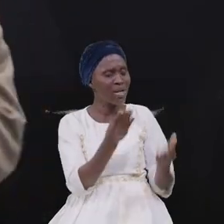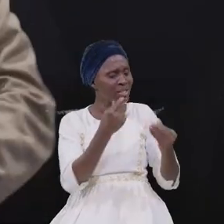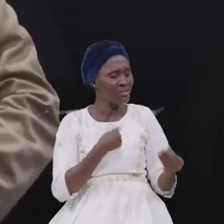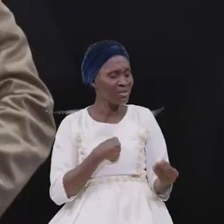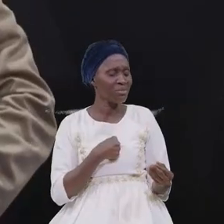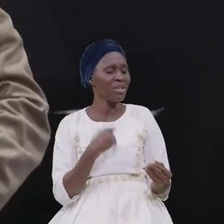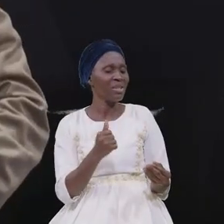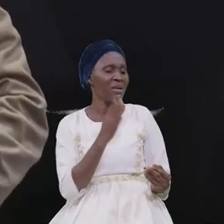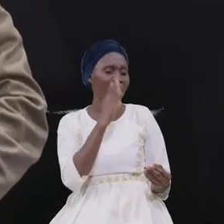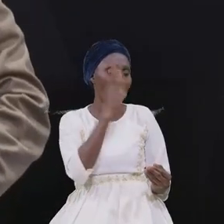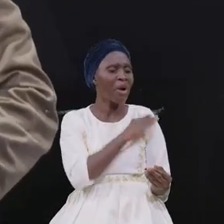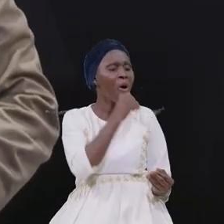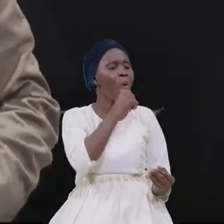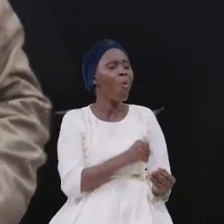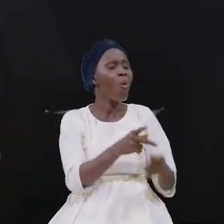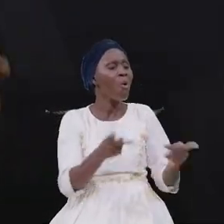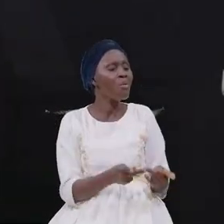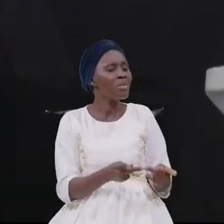ce sont de vieilles assiettes que vous avez recyclées?